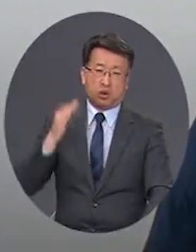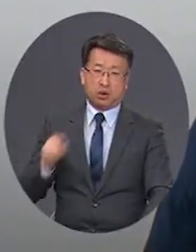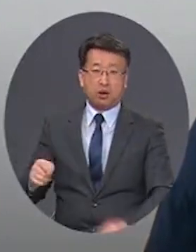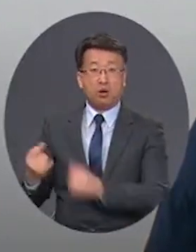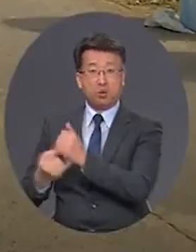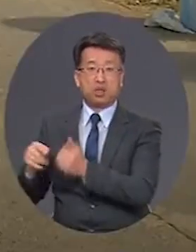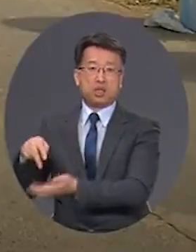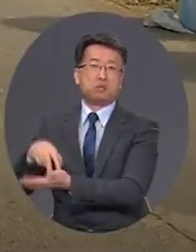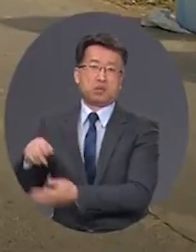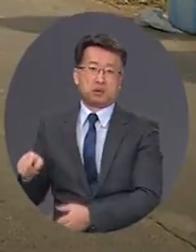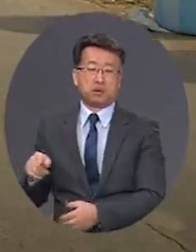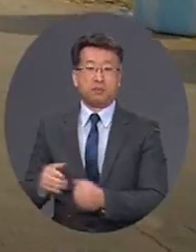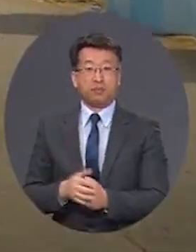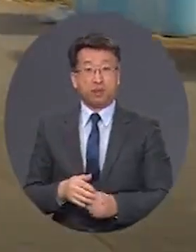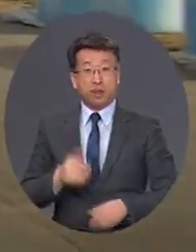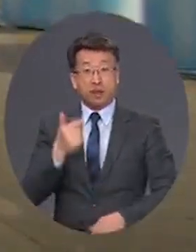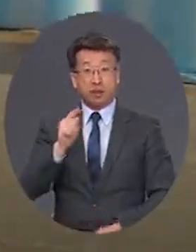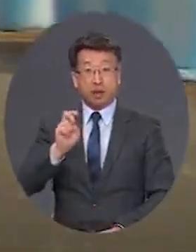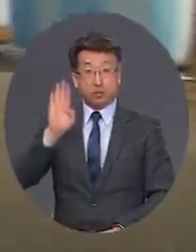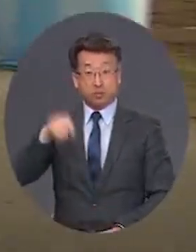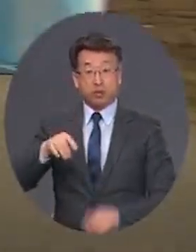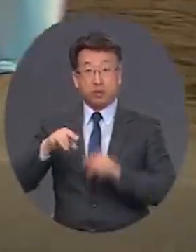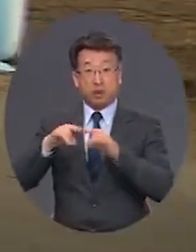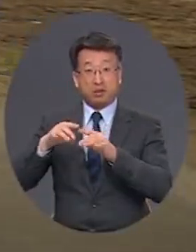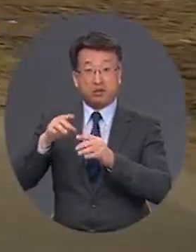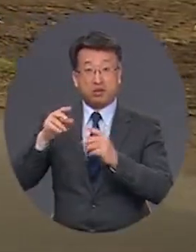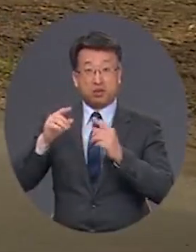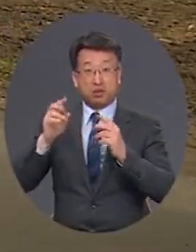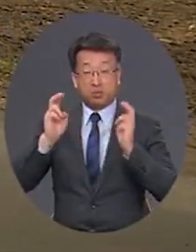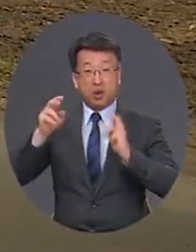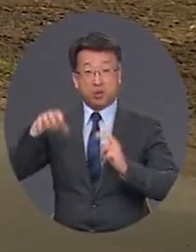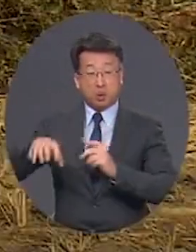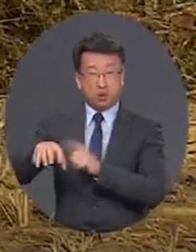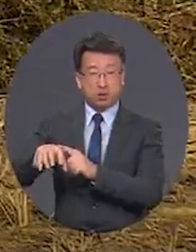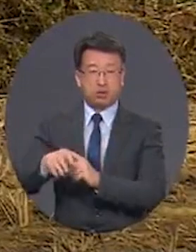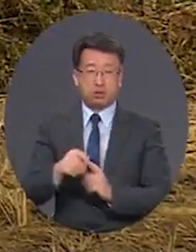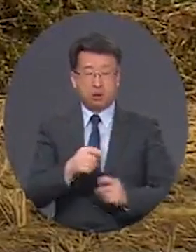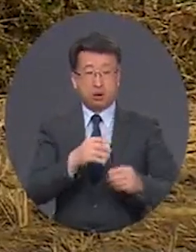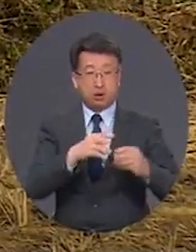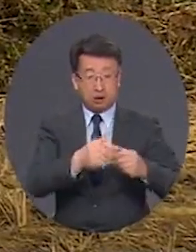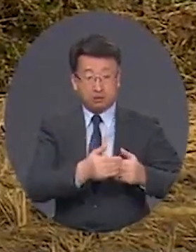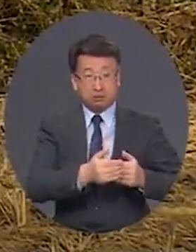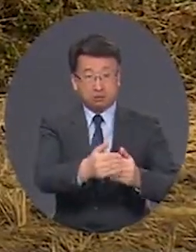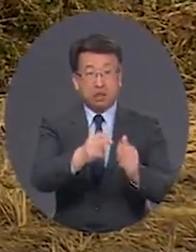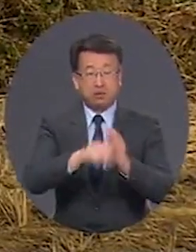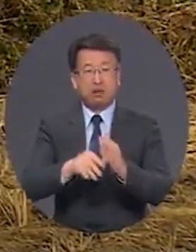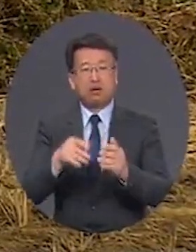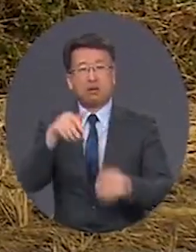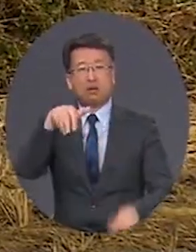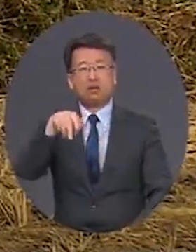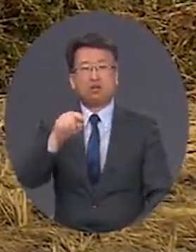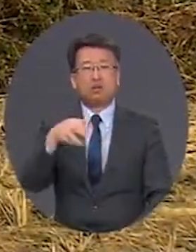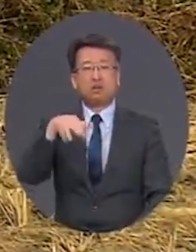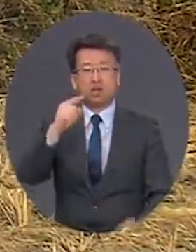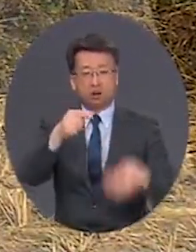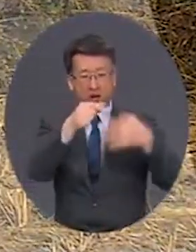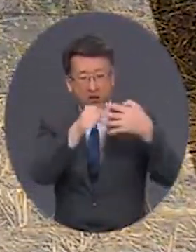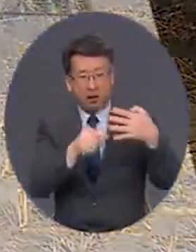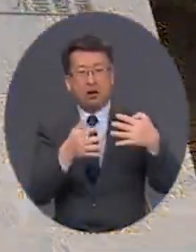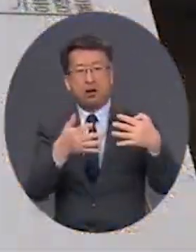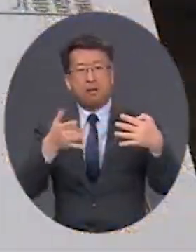지적했습니다. 남부발전이 발전단지 터에 토지 조사를 진행하는 과정에서도 절차적 하자가